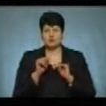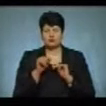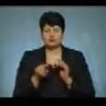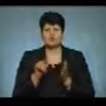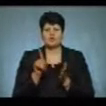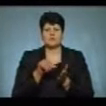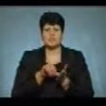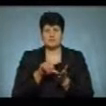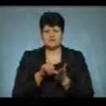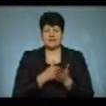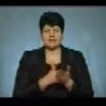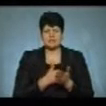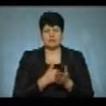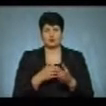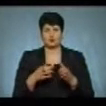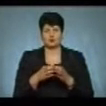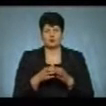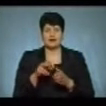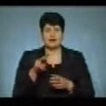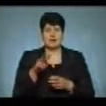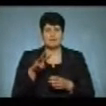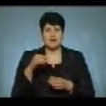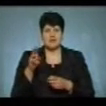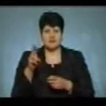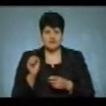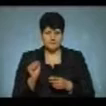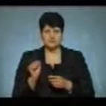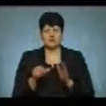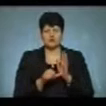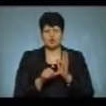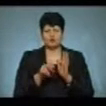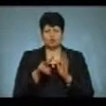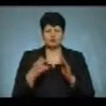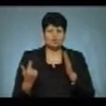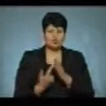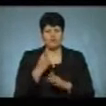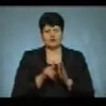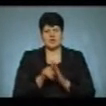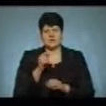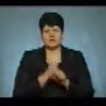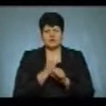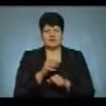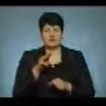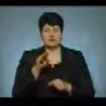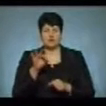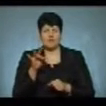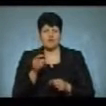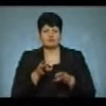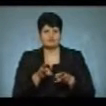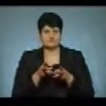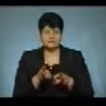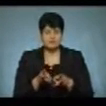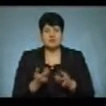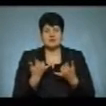представника ініціативної групи Лілії Майки, з 6 лютого котельня знову запрацювала на торфі. Зараз на місці події перебуває наша кореспондентка